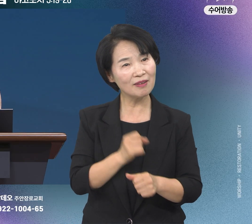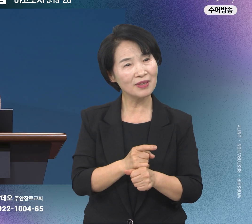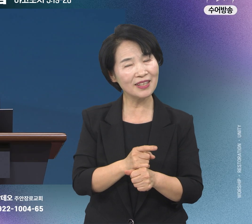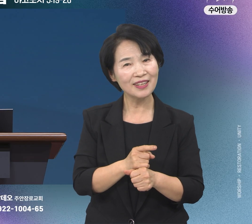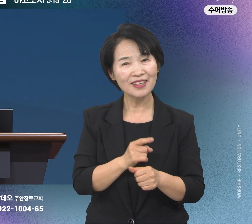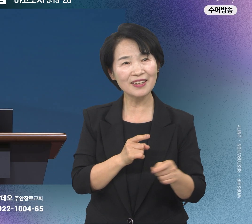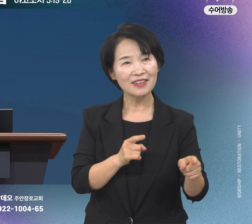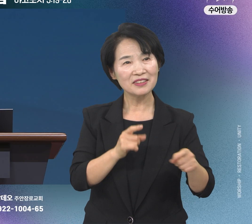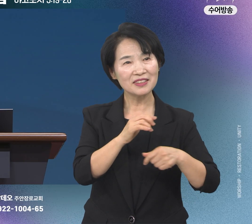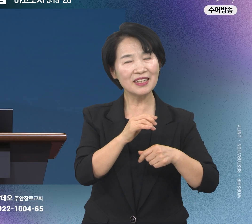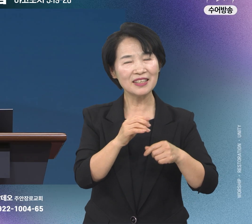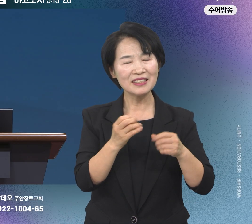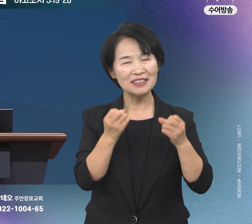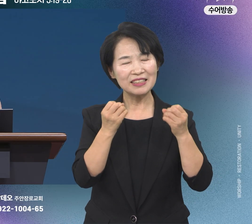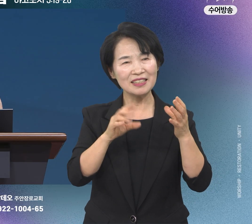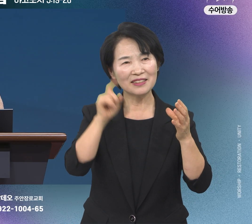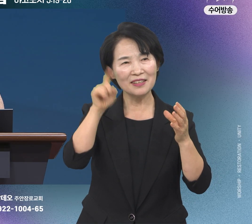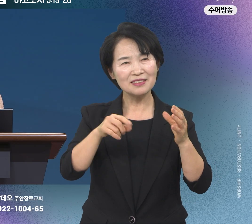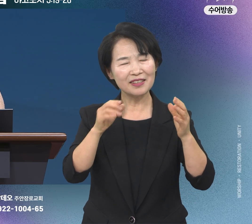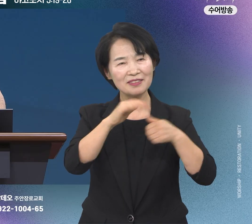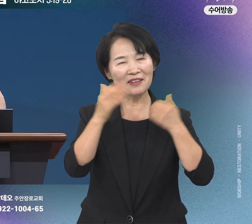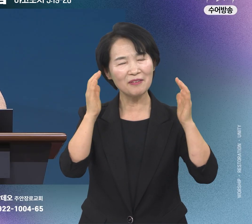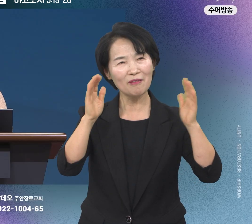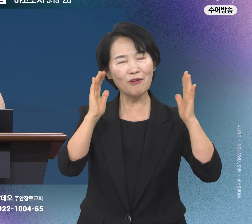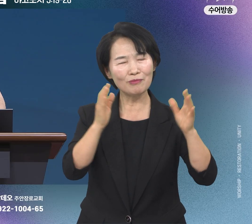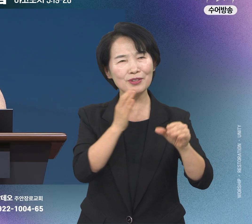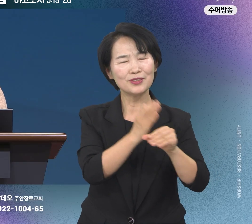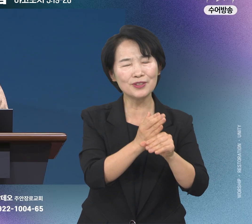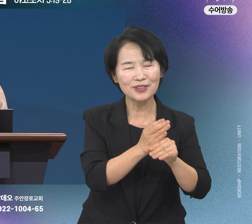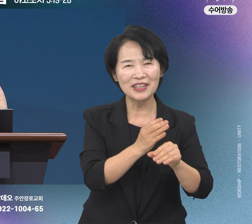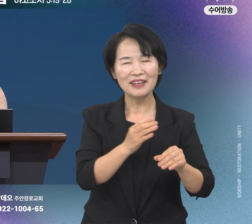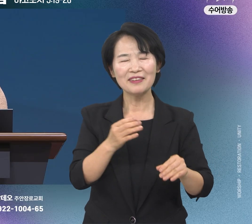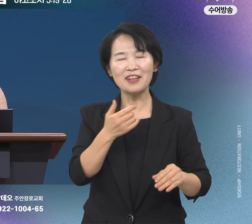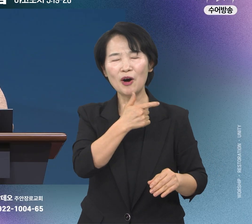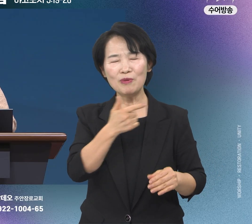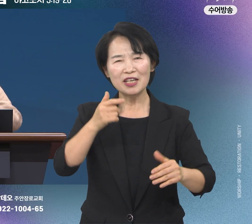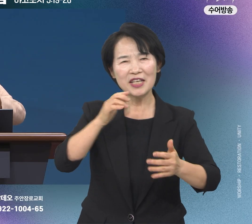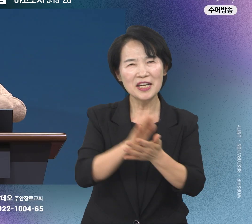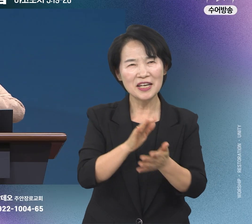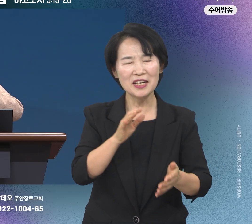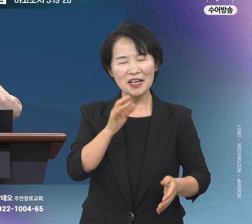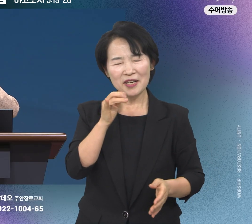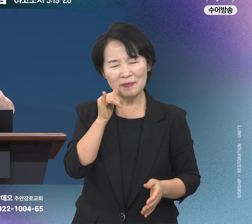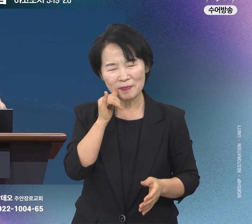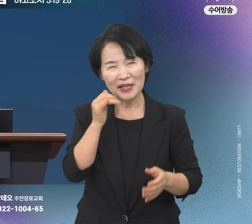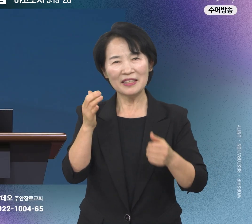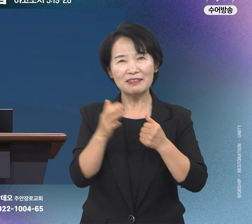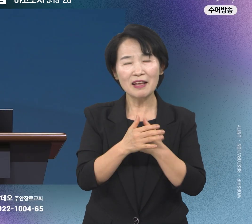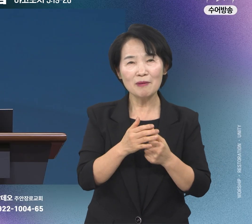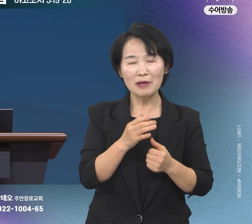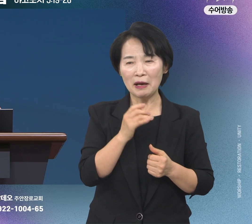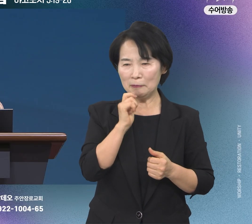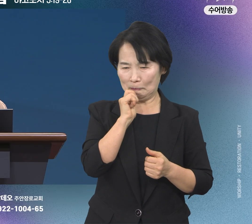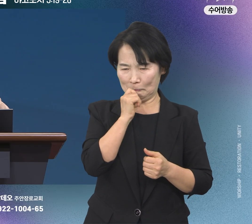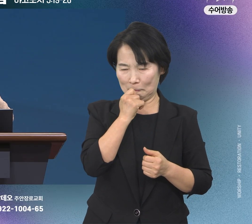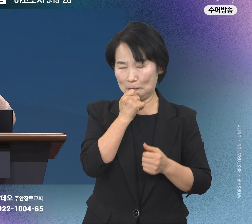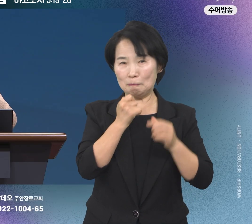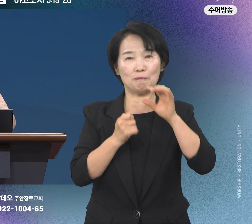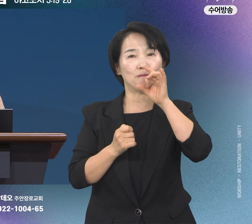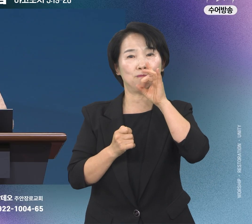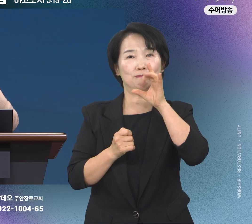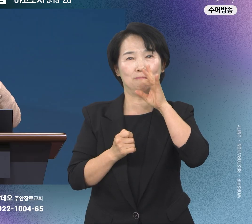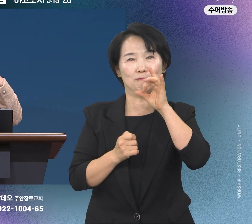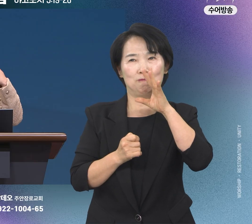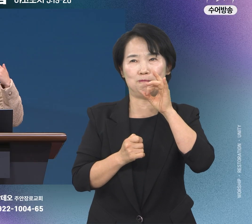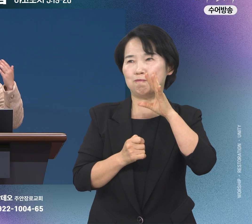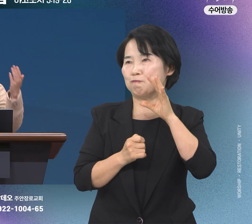신천지 성경 공부한 지 얼마 되지 않아서 이 말씀이 너무너무 좋아서 사람들한테 전도하고 싶어서